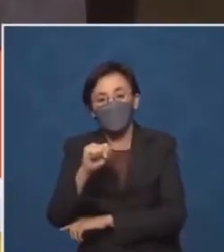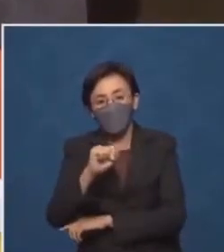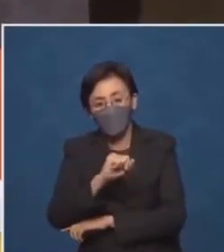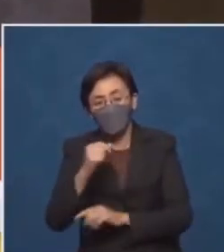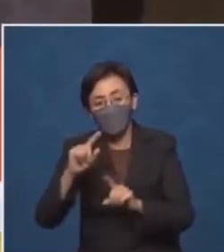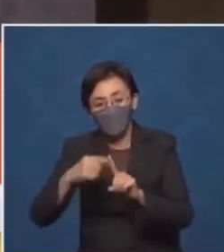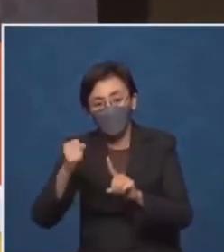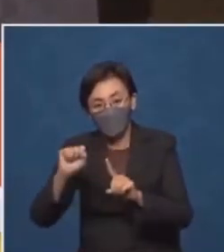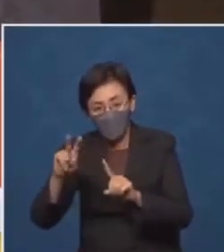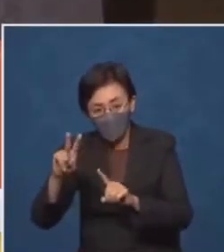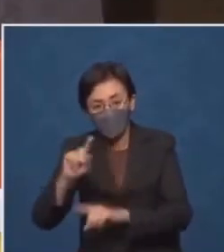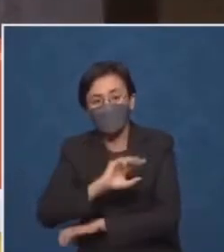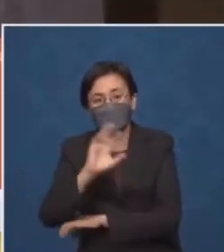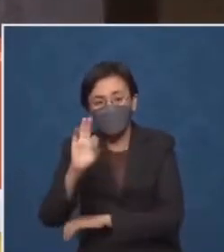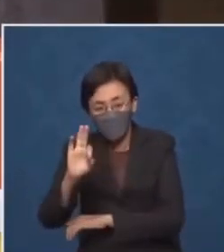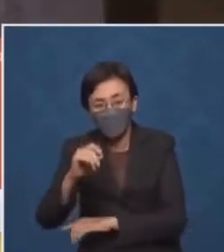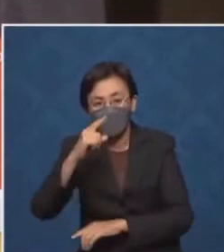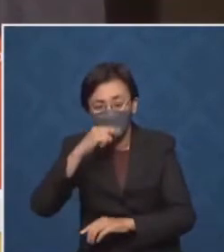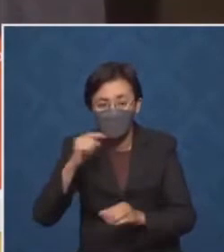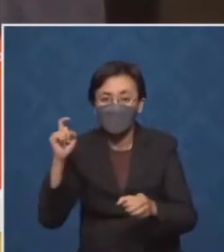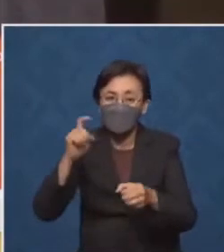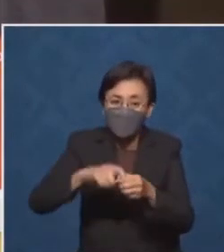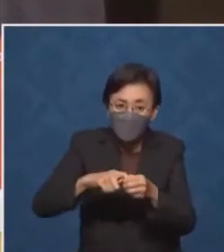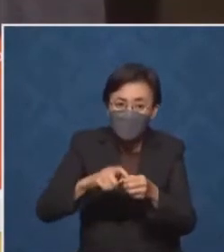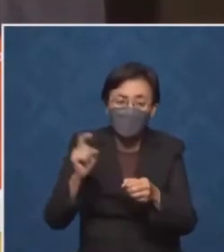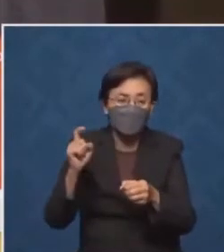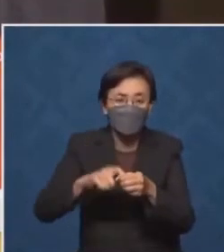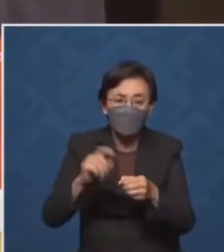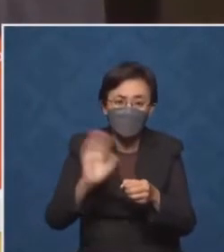ไทยจะเข้าไม่เข้า COVAXซึงตรนี้เนี่ย